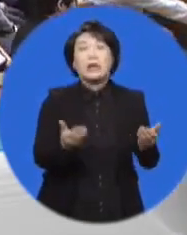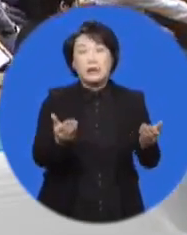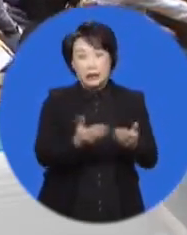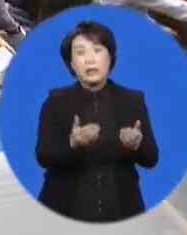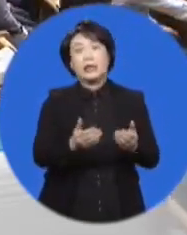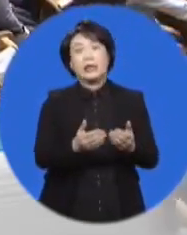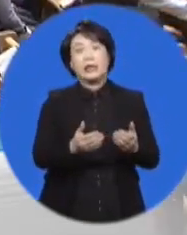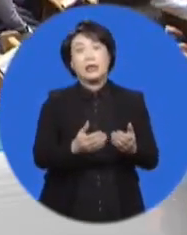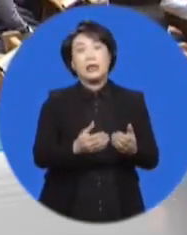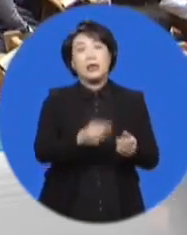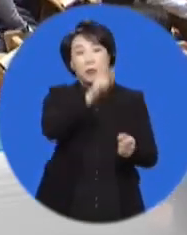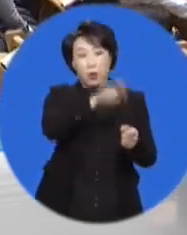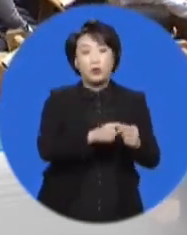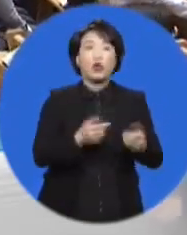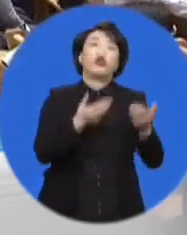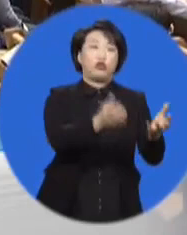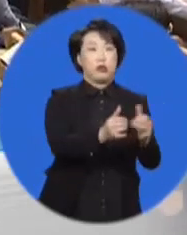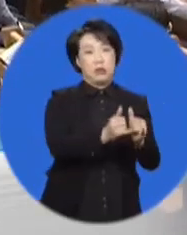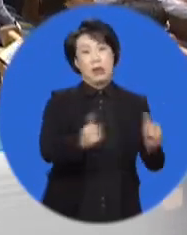일감으로 준 자다.